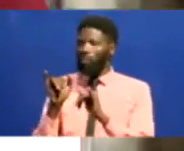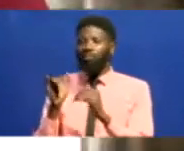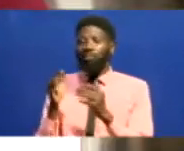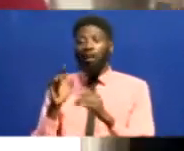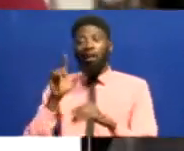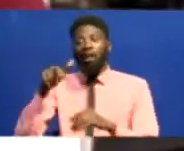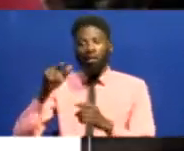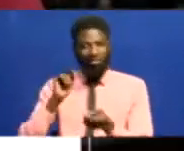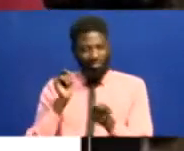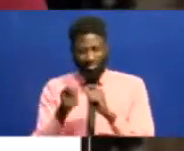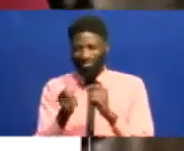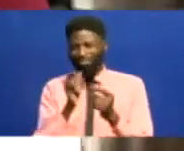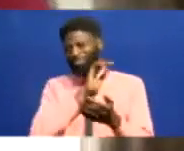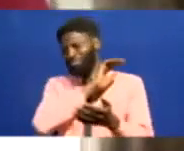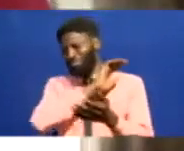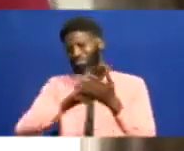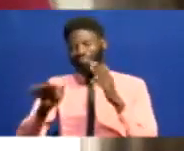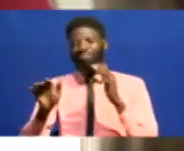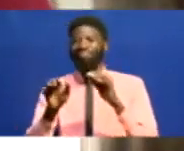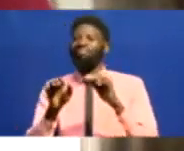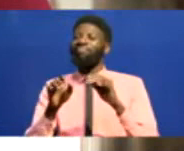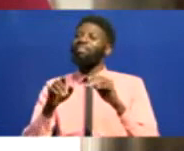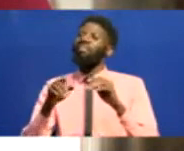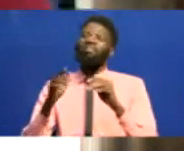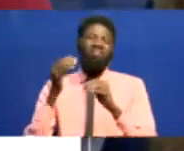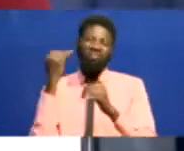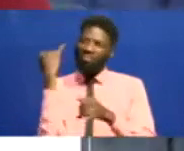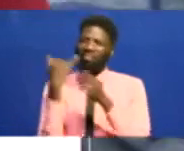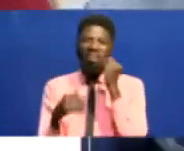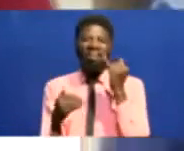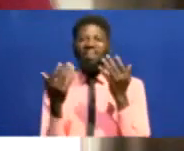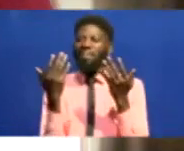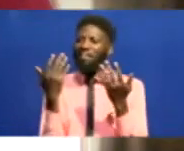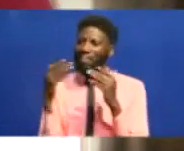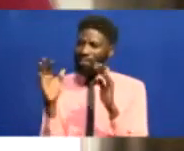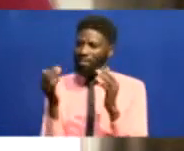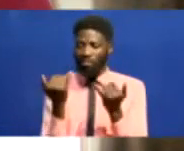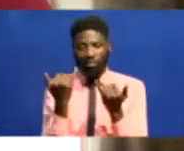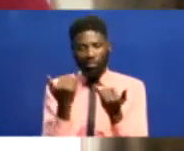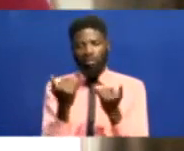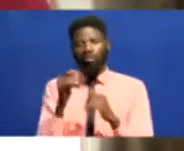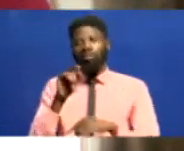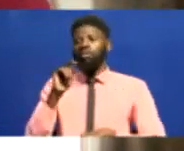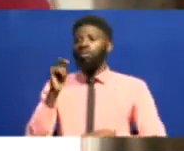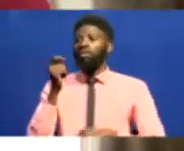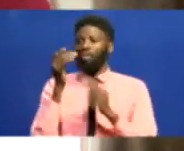tutaangalia baadaye, hiyo itapita tu hivyo na itaenda hivyo. So saizi ni Mkenya